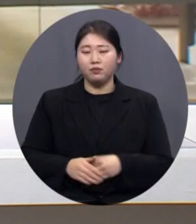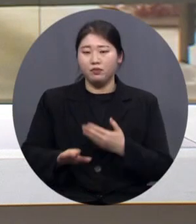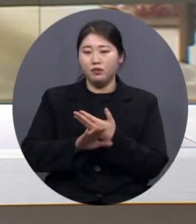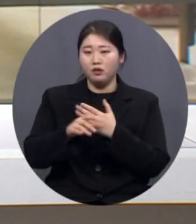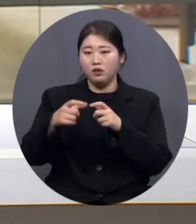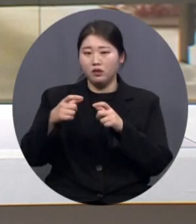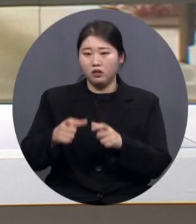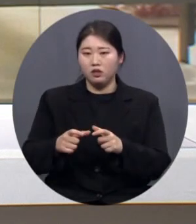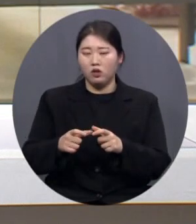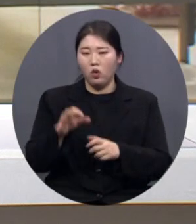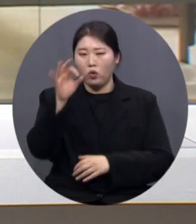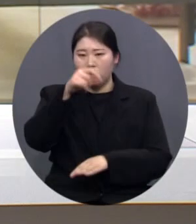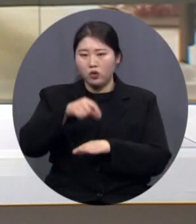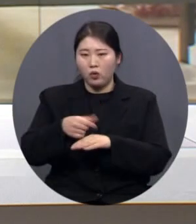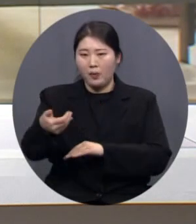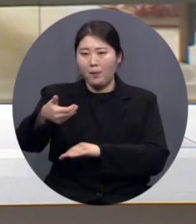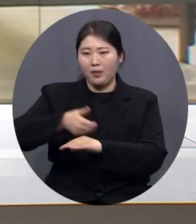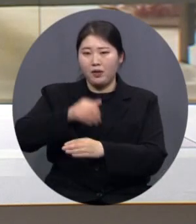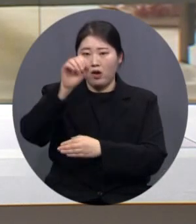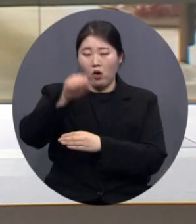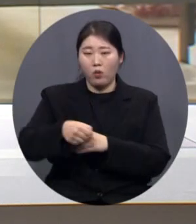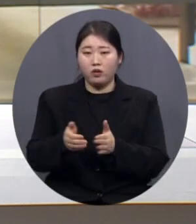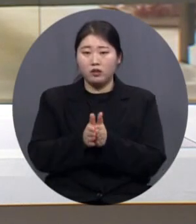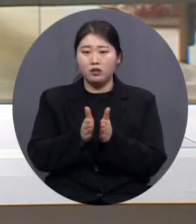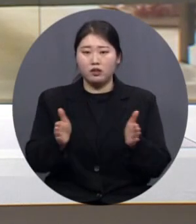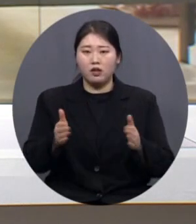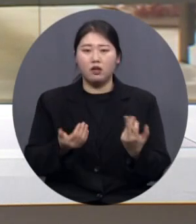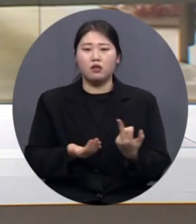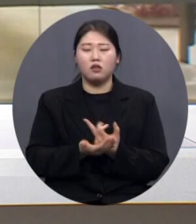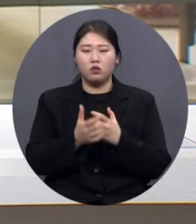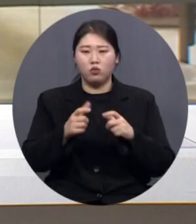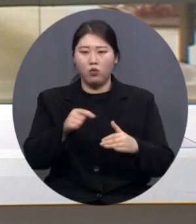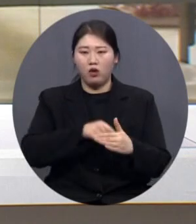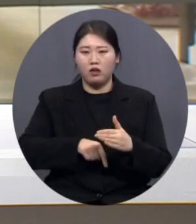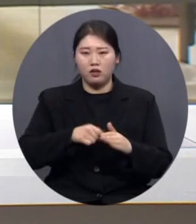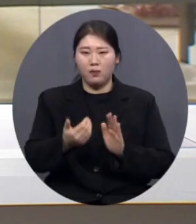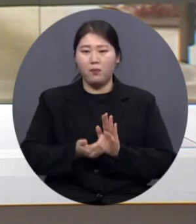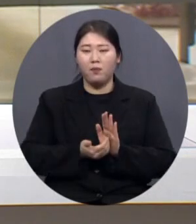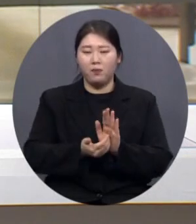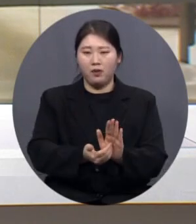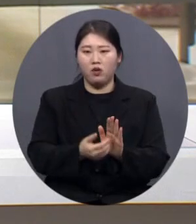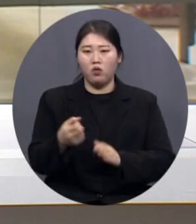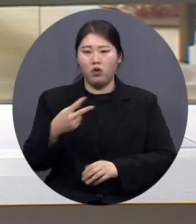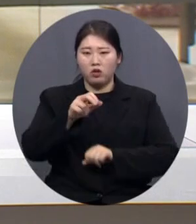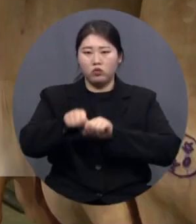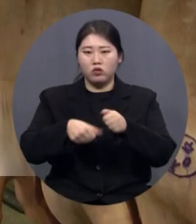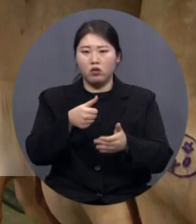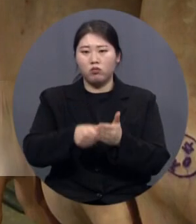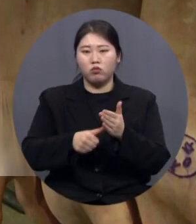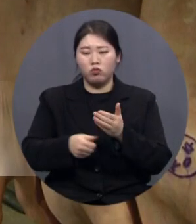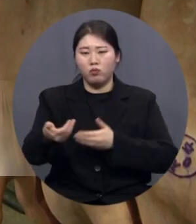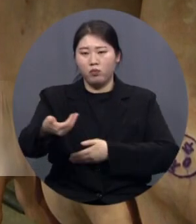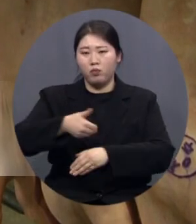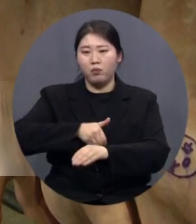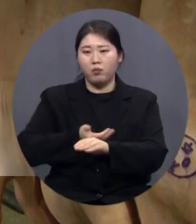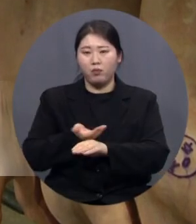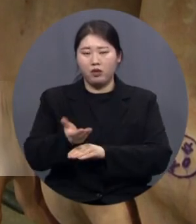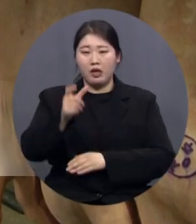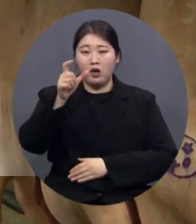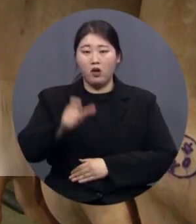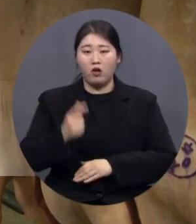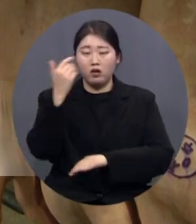다른 지역 돼지고기 반입이 전면 허용되면서 제주도가 차단 방역과 축산물 반출입 대책을